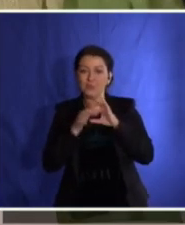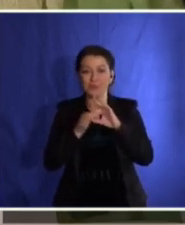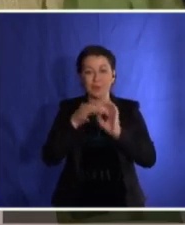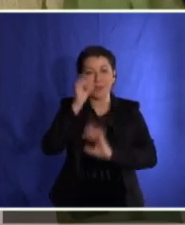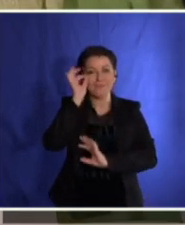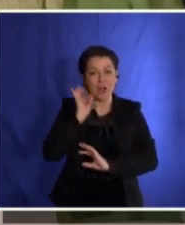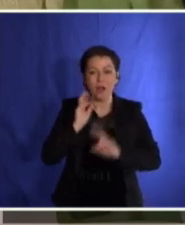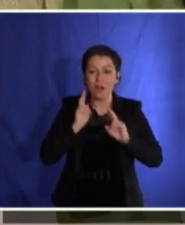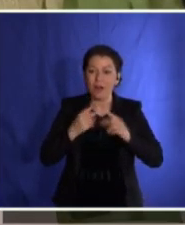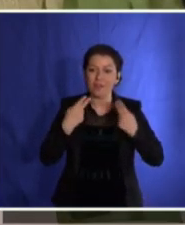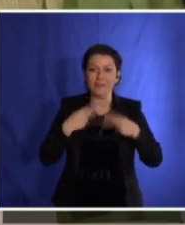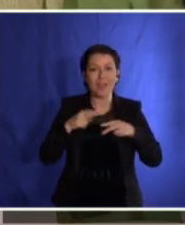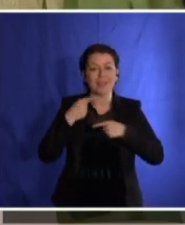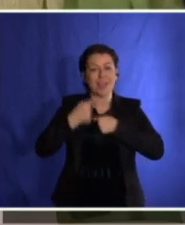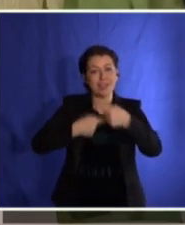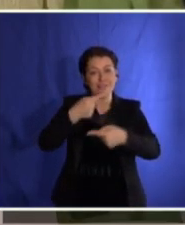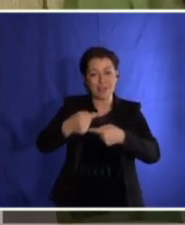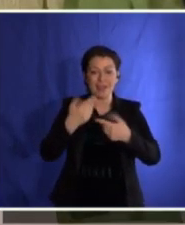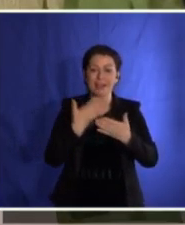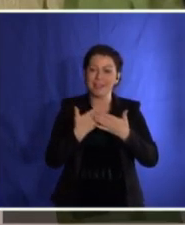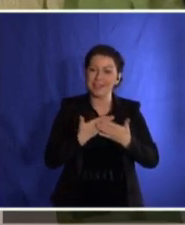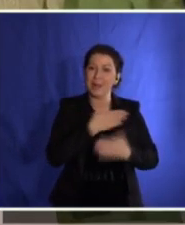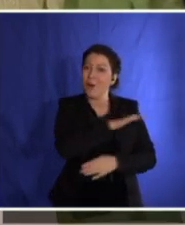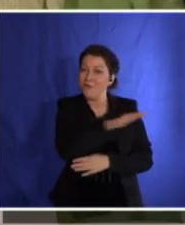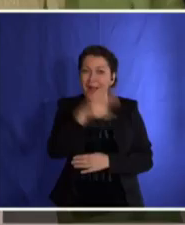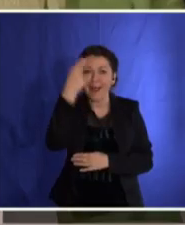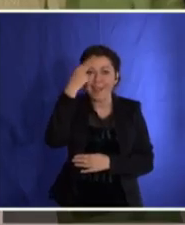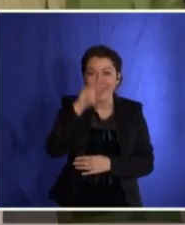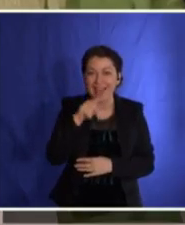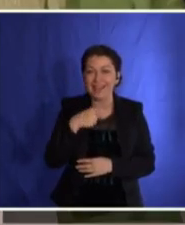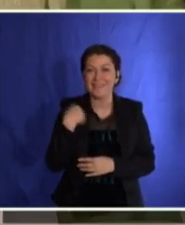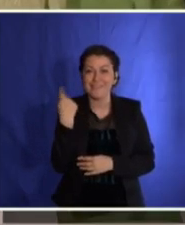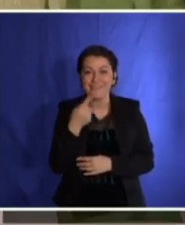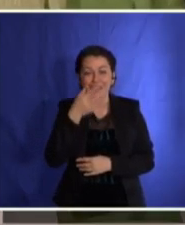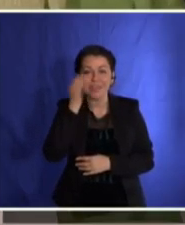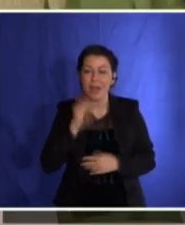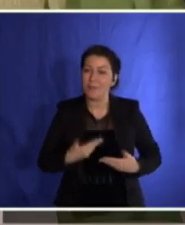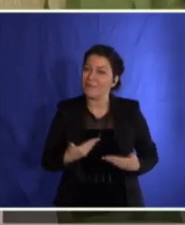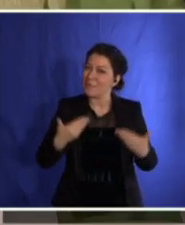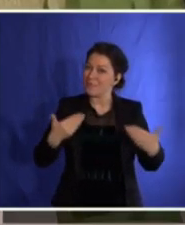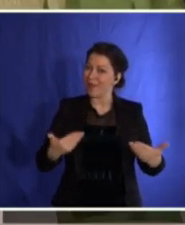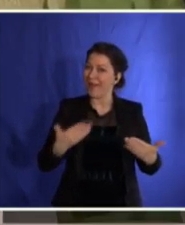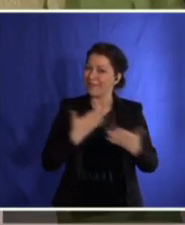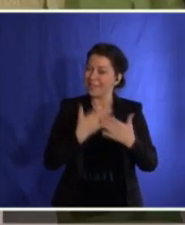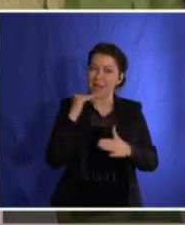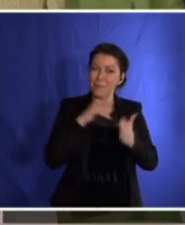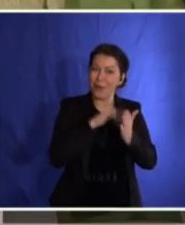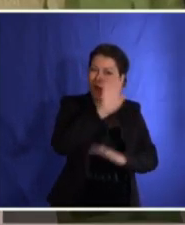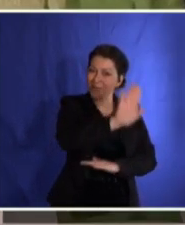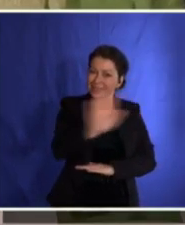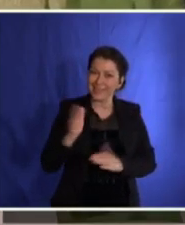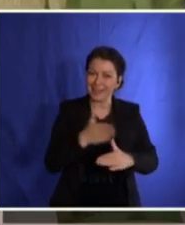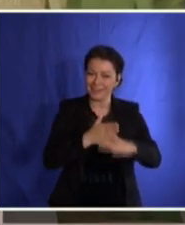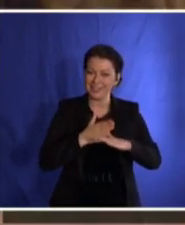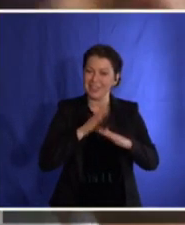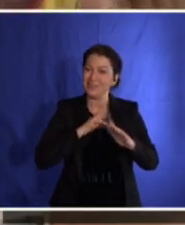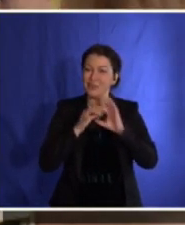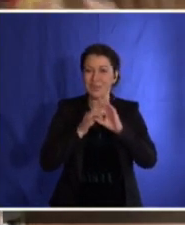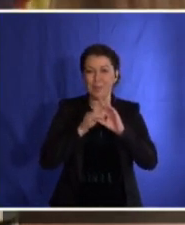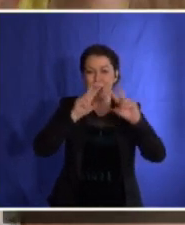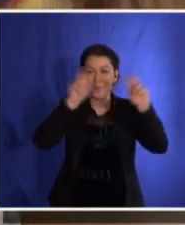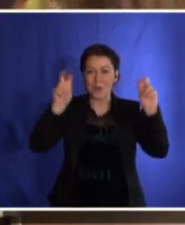entwickeln können. Darauf zähle ich auf alle Herren. Wir Damen sind dazu bereit, im Sinne des Mottos Ladies First. Danke.